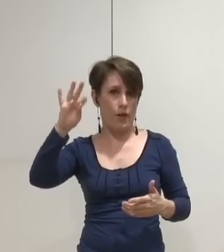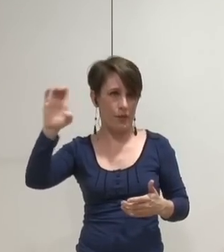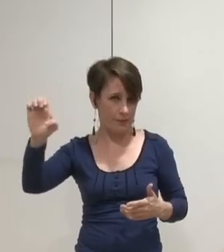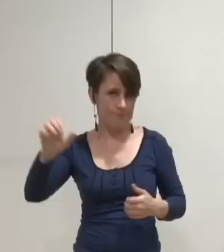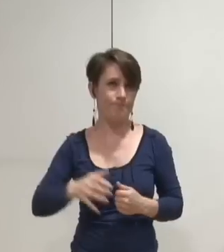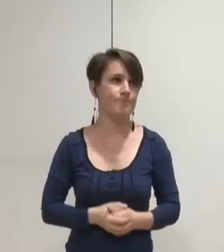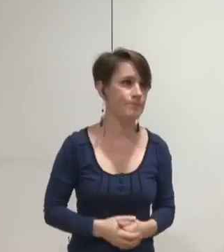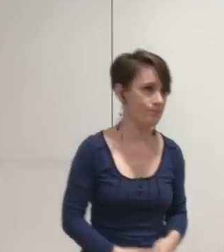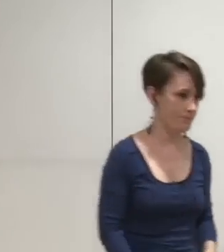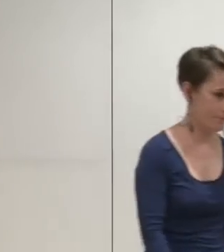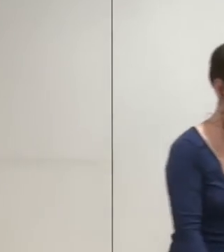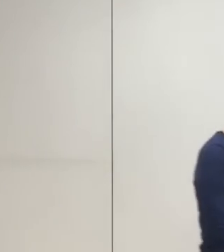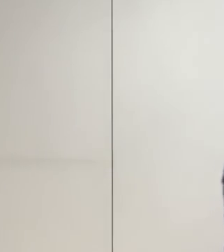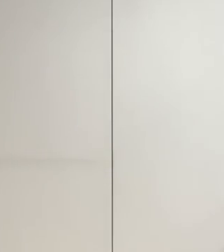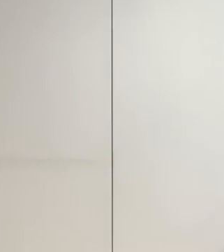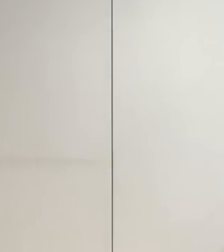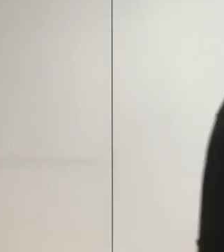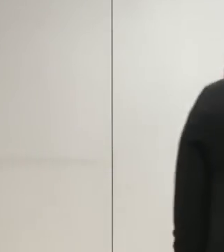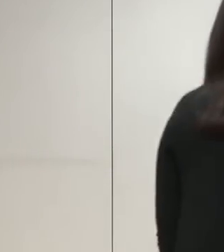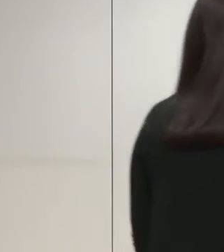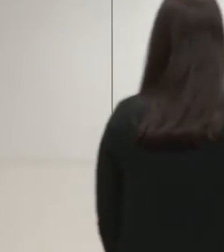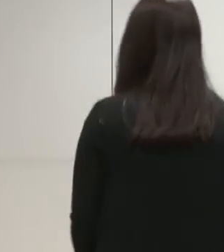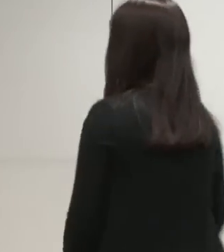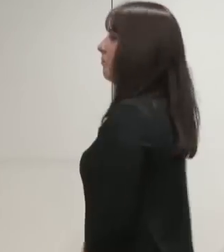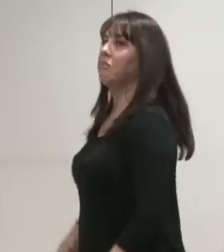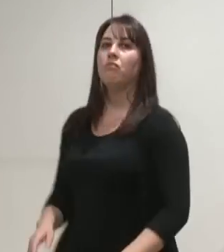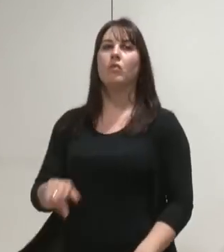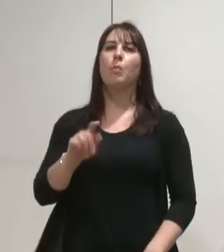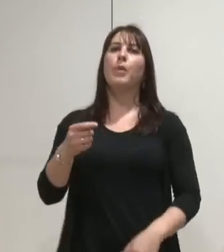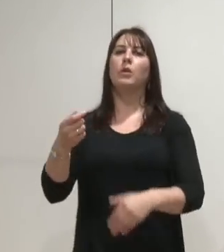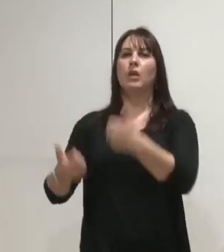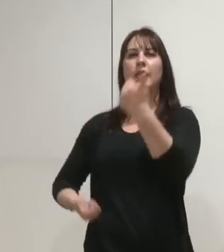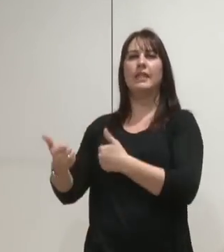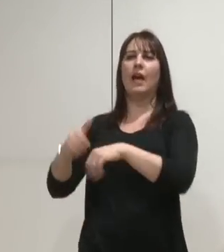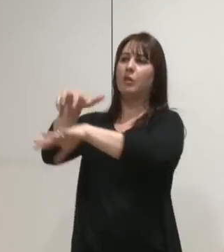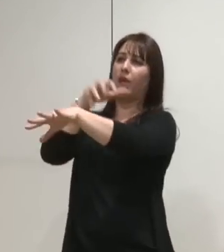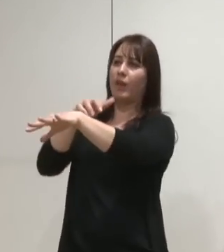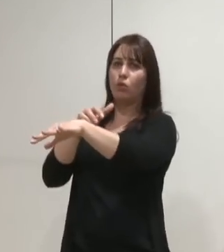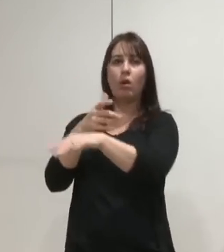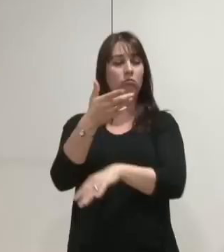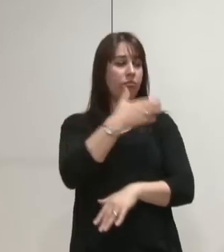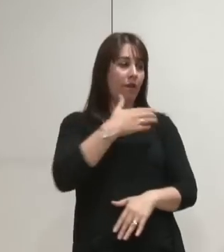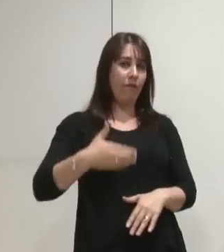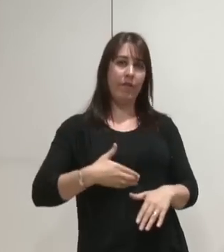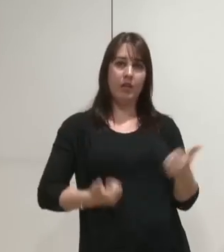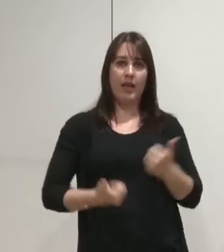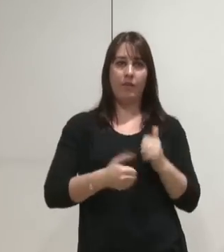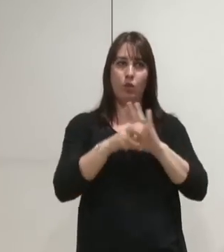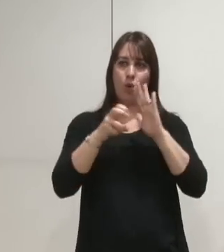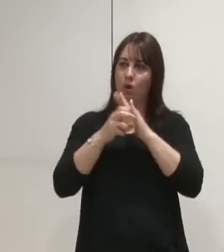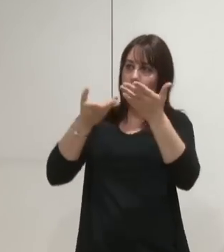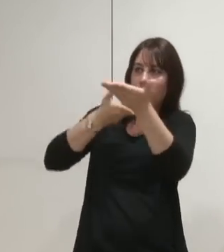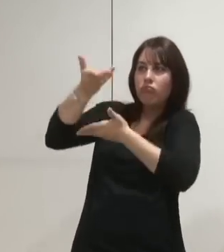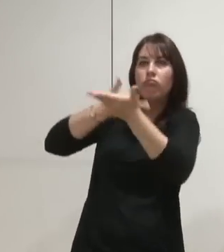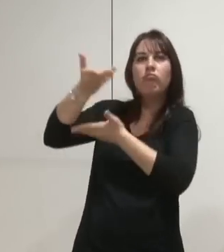intéressant il y a eu un échange entre les services de la préfecture et les services de la Ville de Grenoble pour définir le contour exact